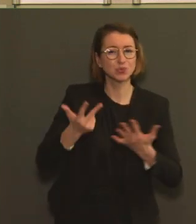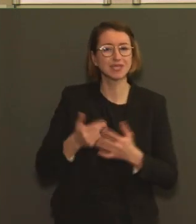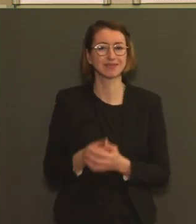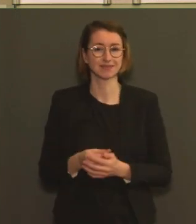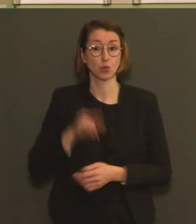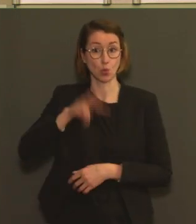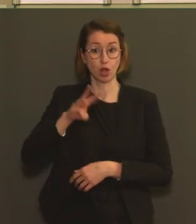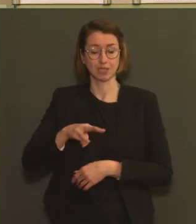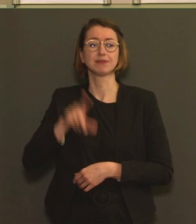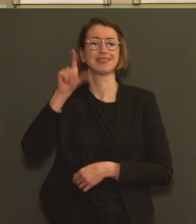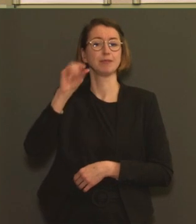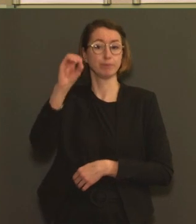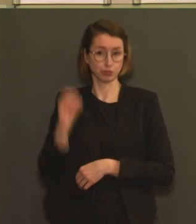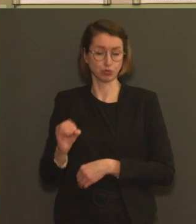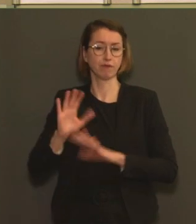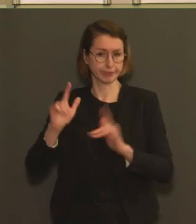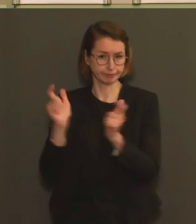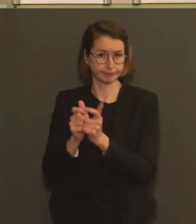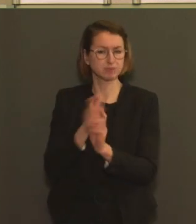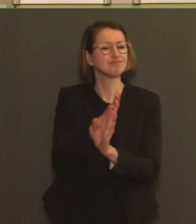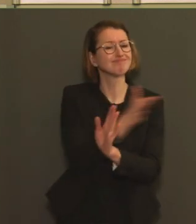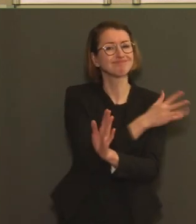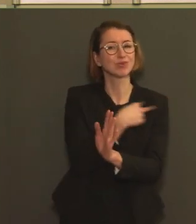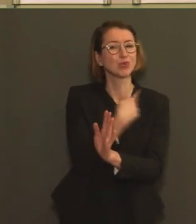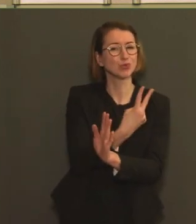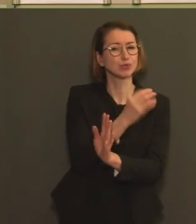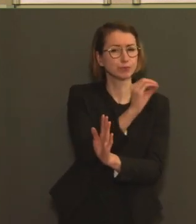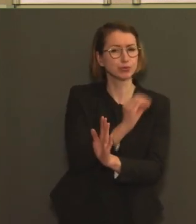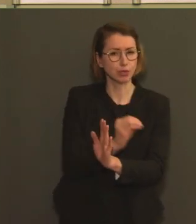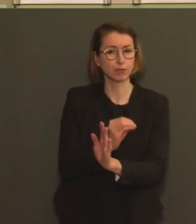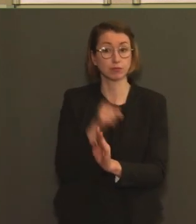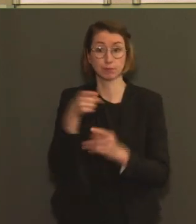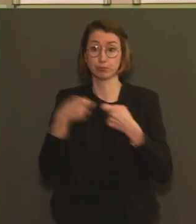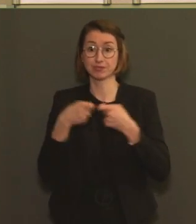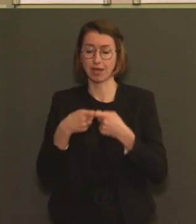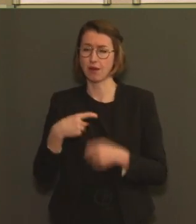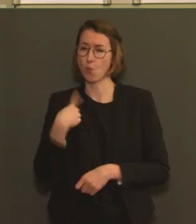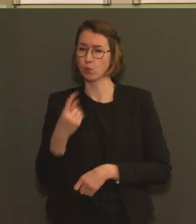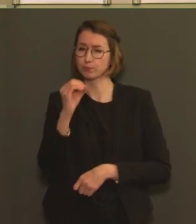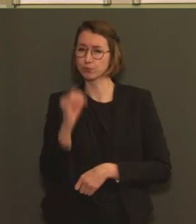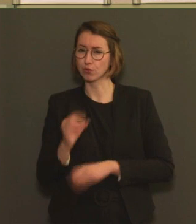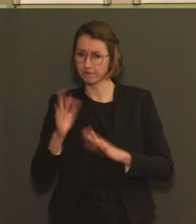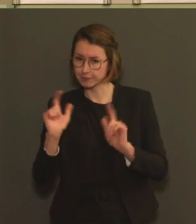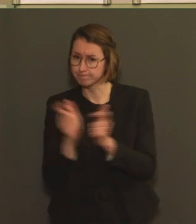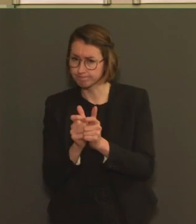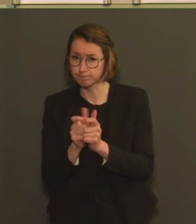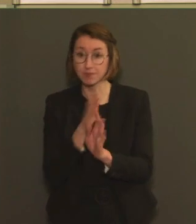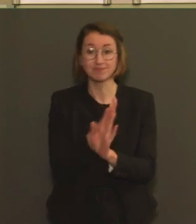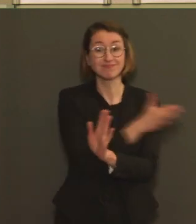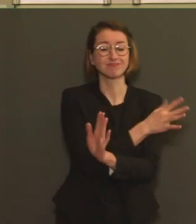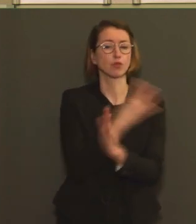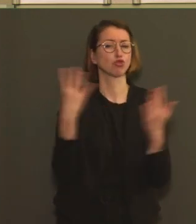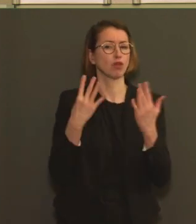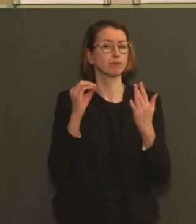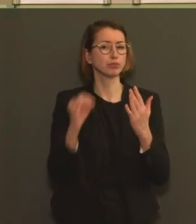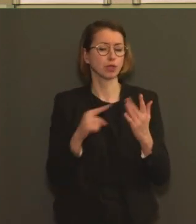petites diminutions, petites augmentations reste totalement stable. Si on s'intéresse enfin aux